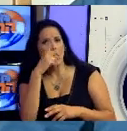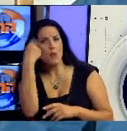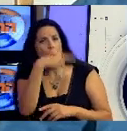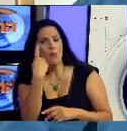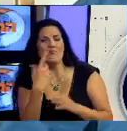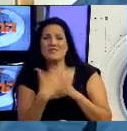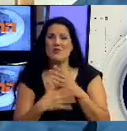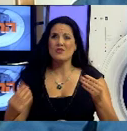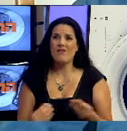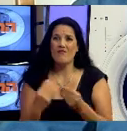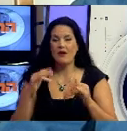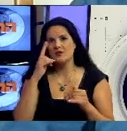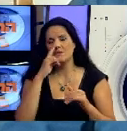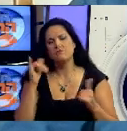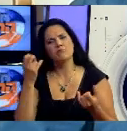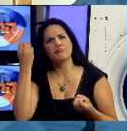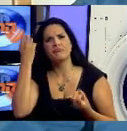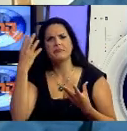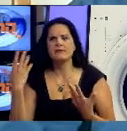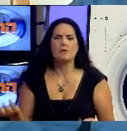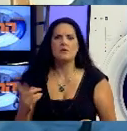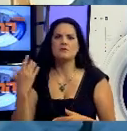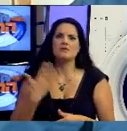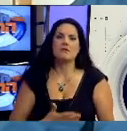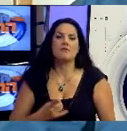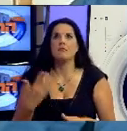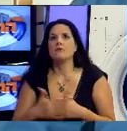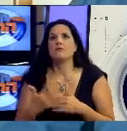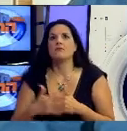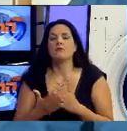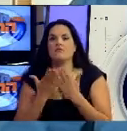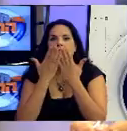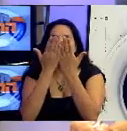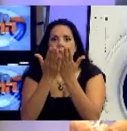לנסות לשרבט קצת. לא צריך לחלות את עיתותינו בקריאה מה שאחרים כתבו.